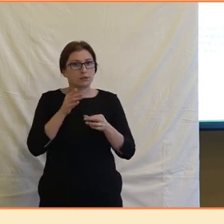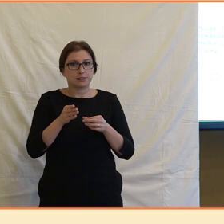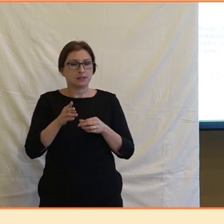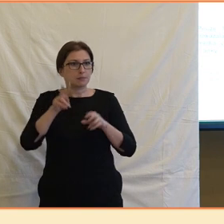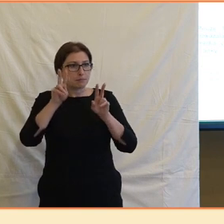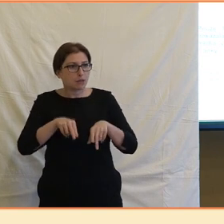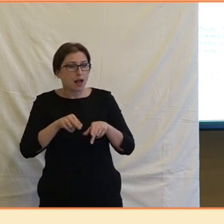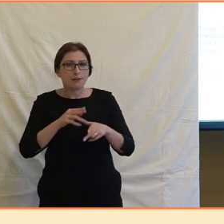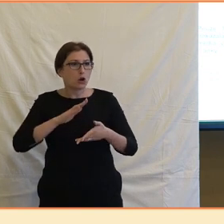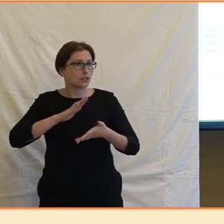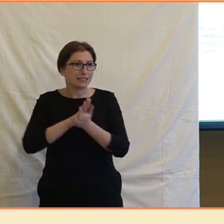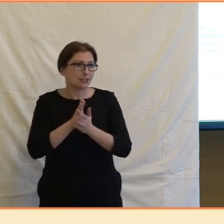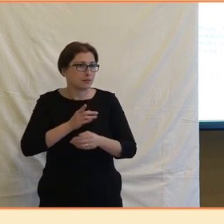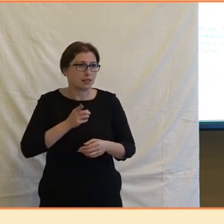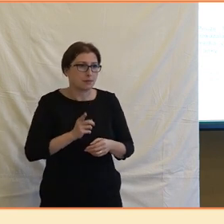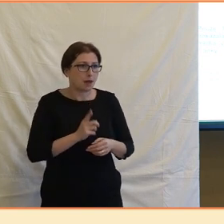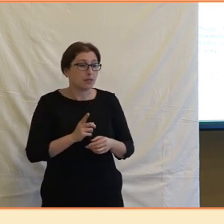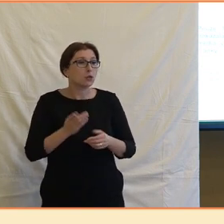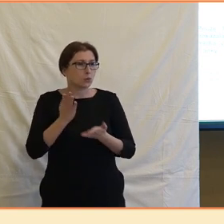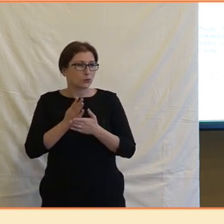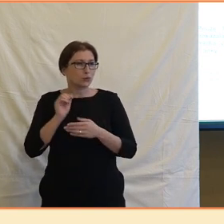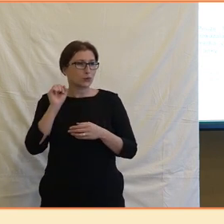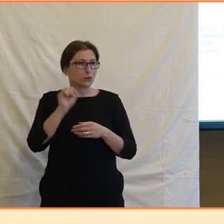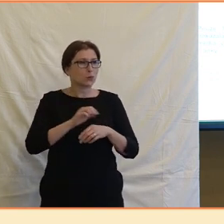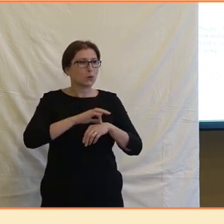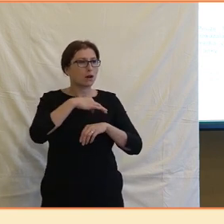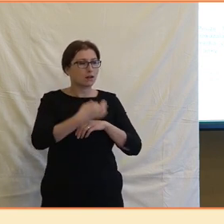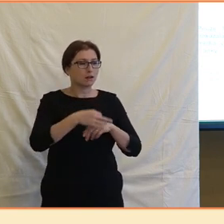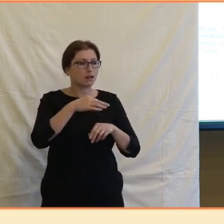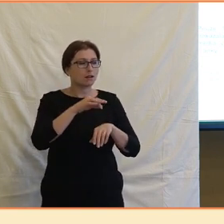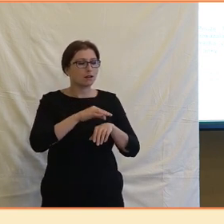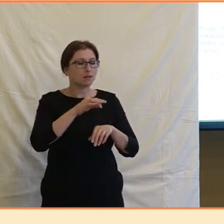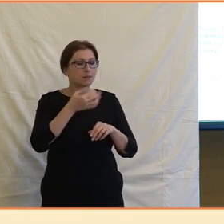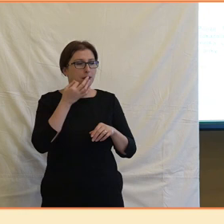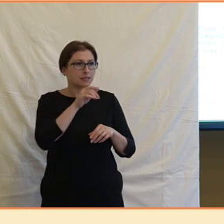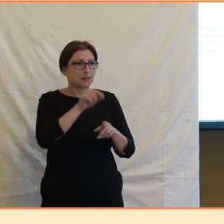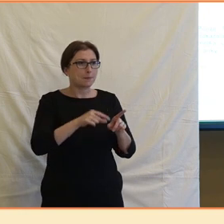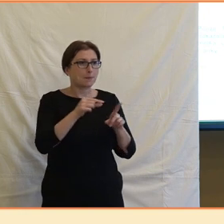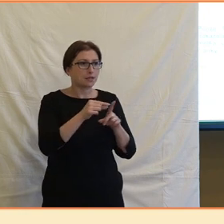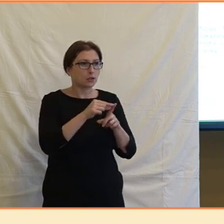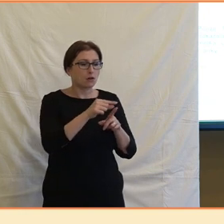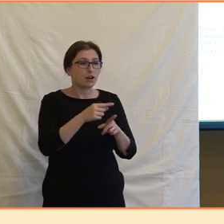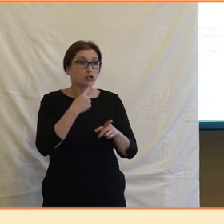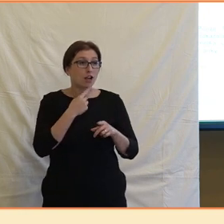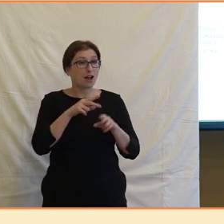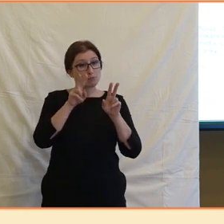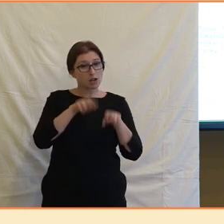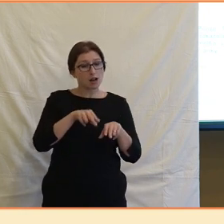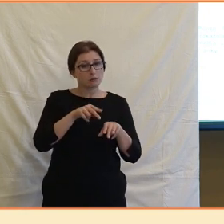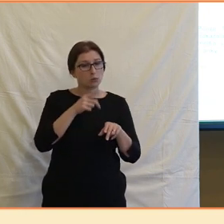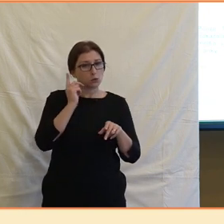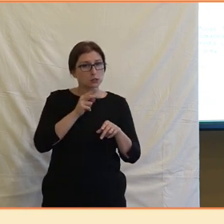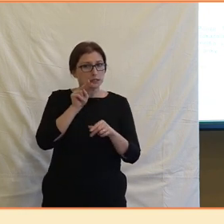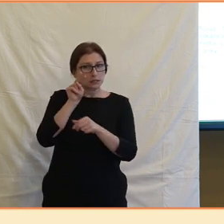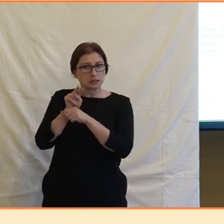něm mluvila paní doktorka Patinová již ráno, kdy v podstatě z hlediska teorie práva my budeme muset prozkoumat,